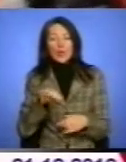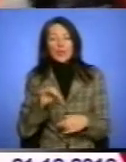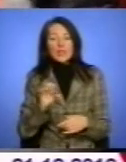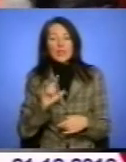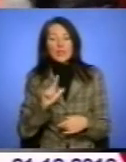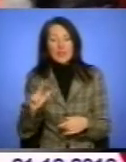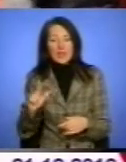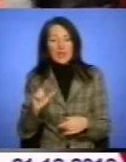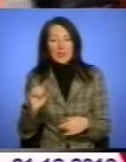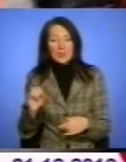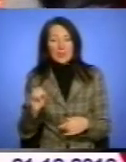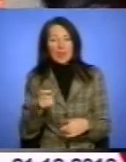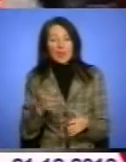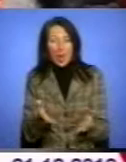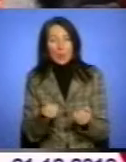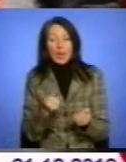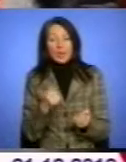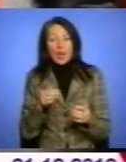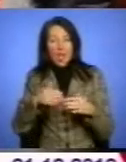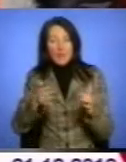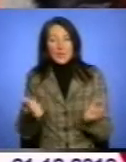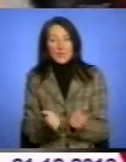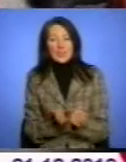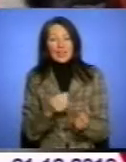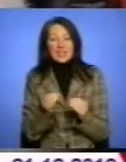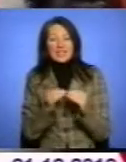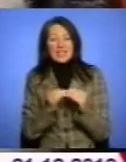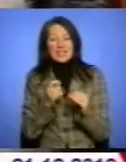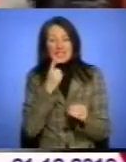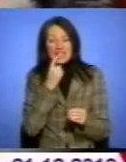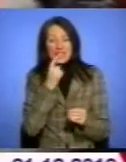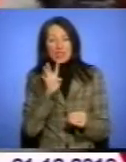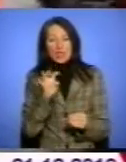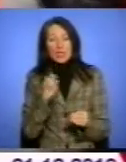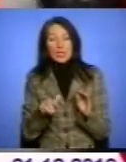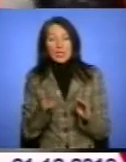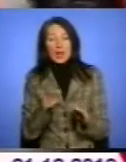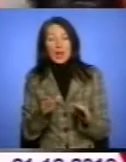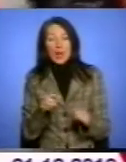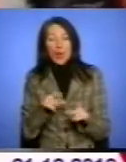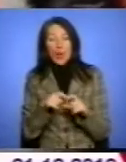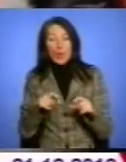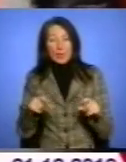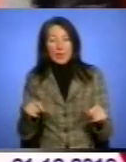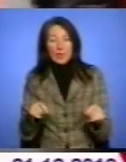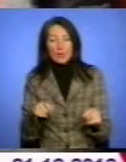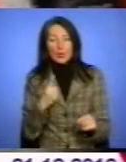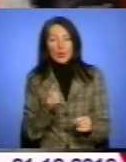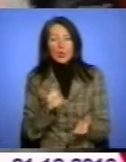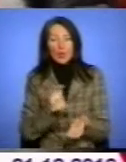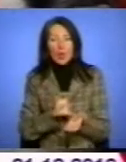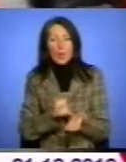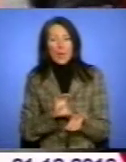пачку, наприклад, на 10 яєць, так, на 400 грам вареної ковбаси, на одну пачку